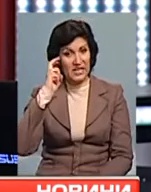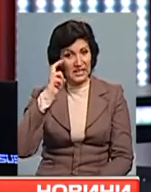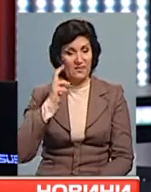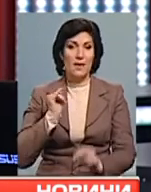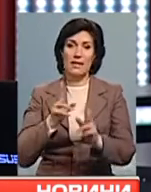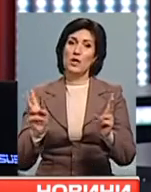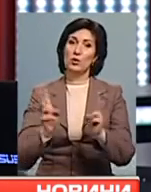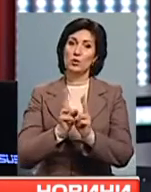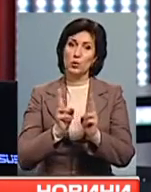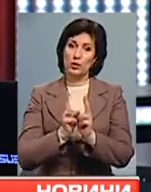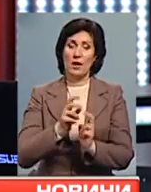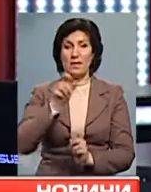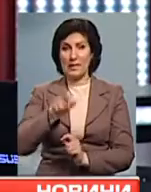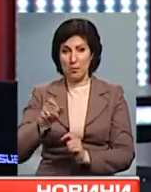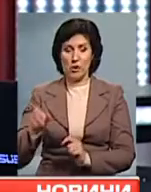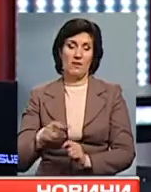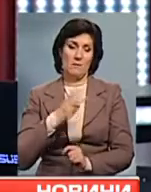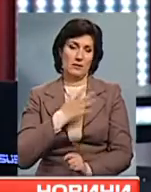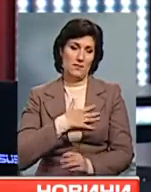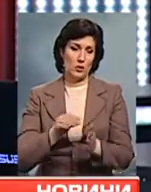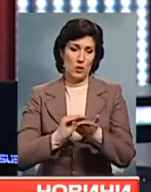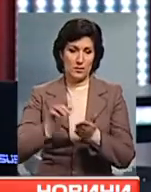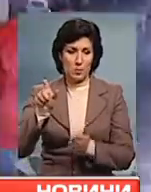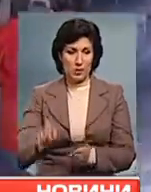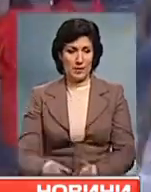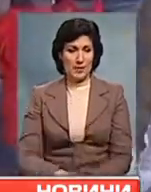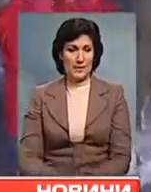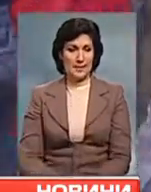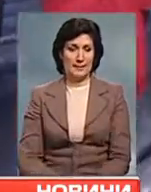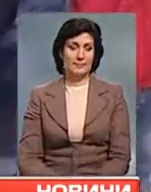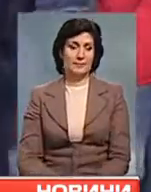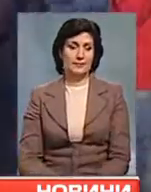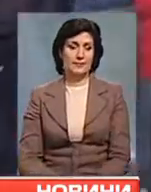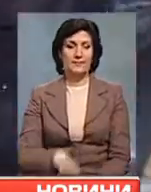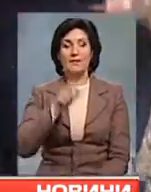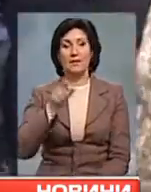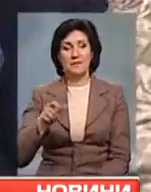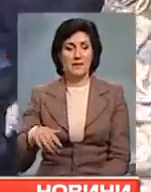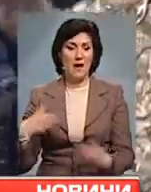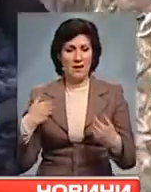Київ як зустрічали кіборгів бачив Володимир карабан в у